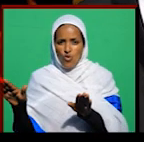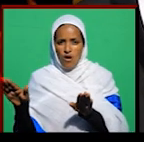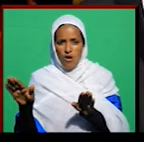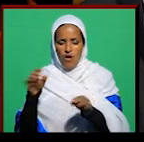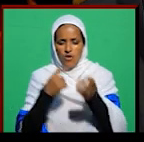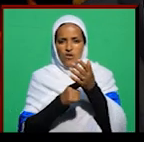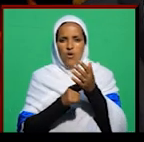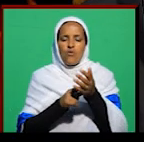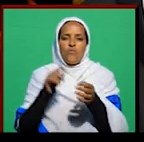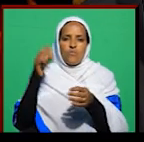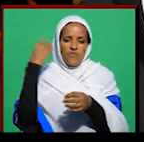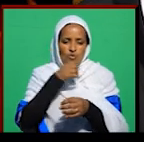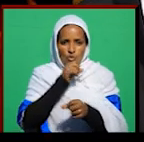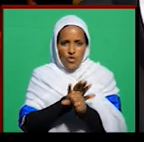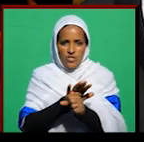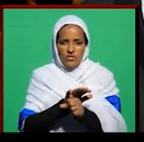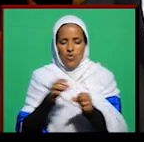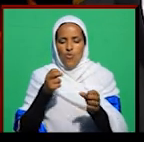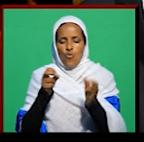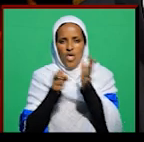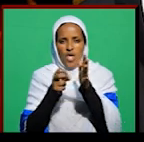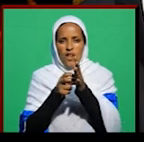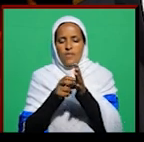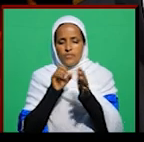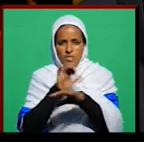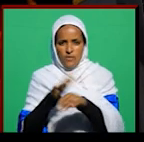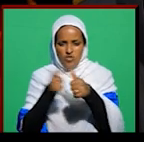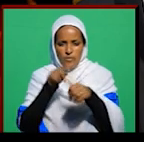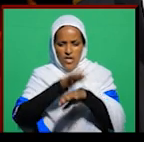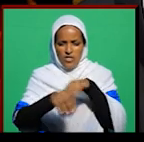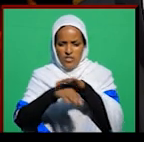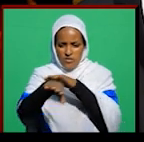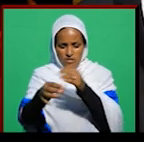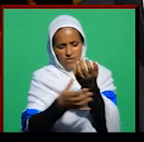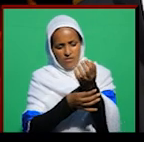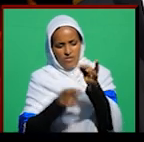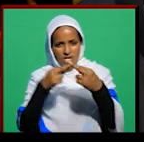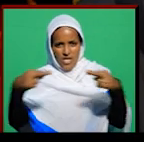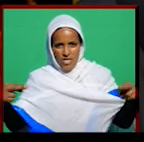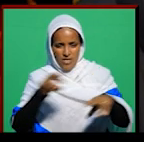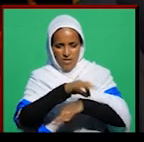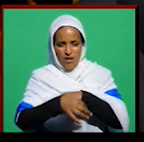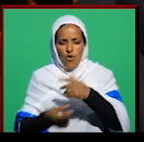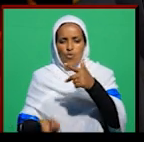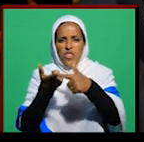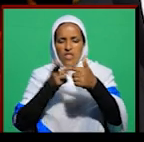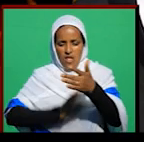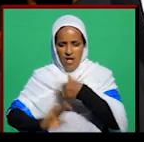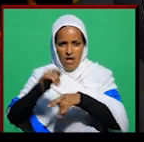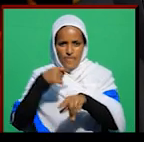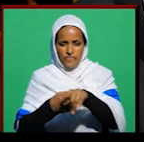ልጆቿ የወሪትና የወንጌል ምሳሌ። በፊት የተወለደው በመጀመሪያ እጁን ሰዶ ነበረ ምልክት አደረገችለት፣ ግን የኋለኛው